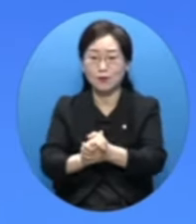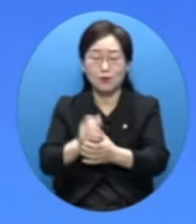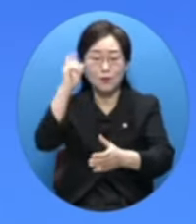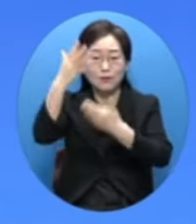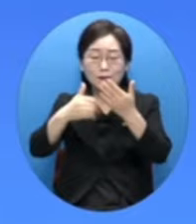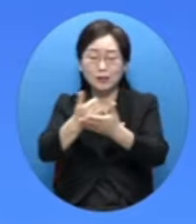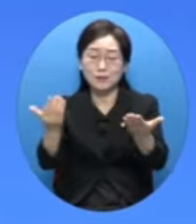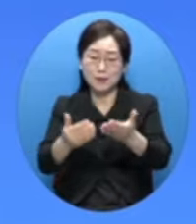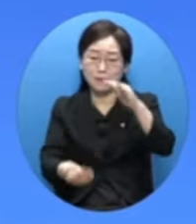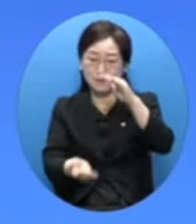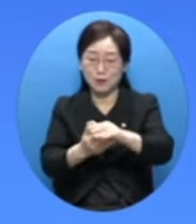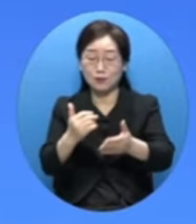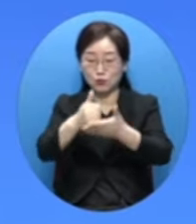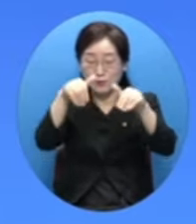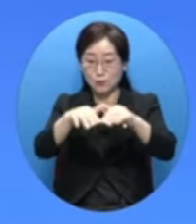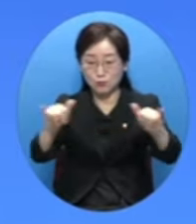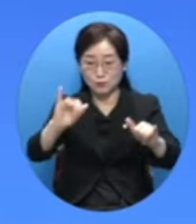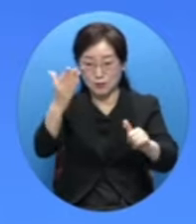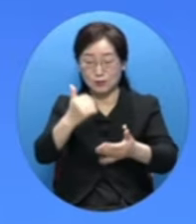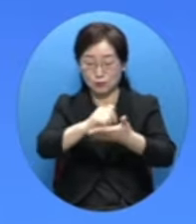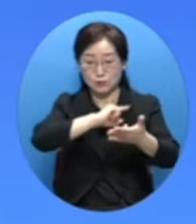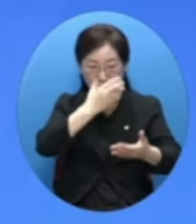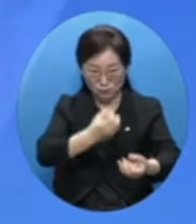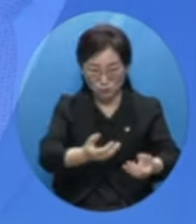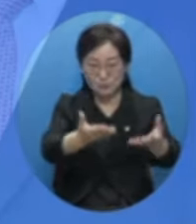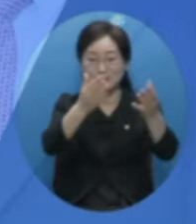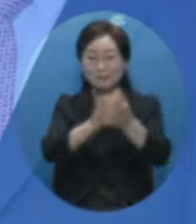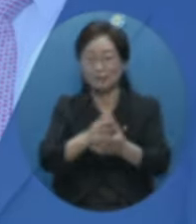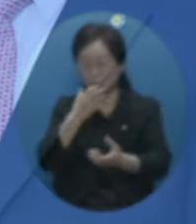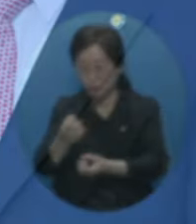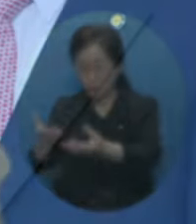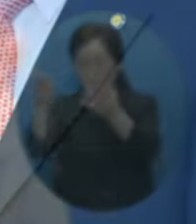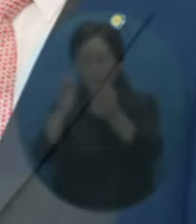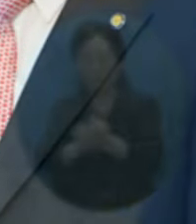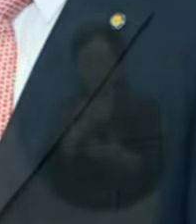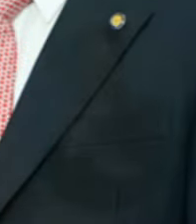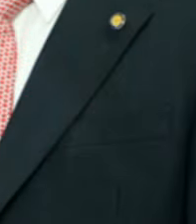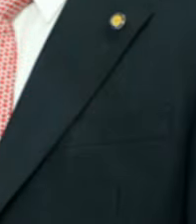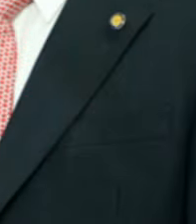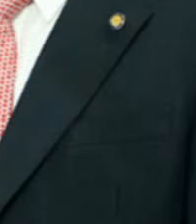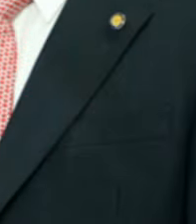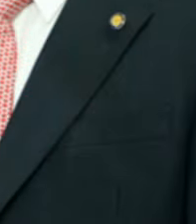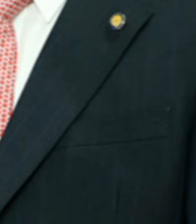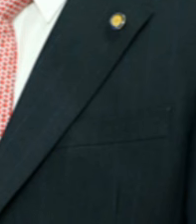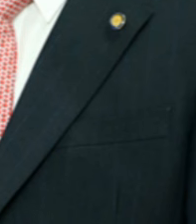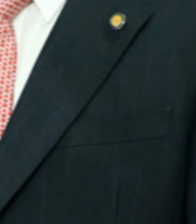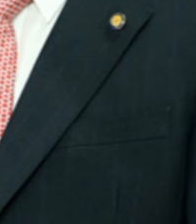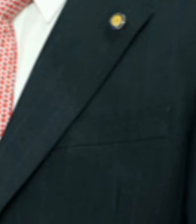이루는 주님의 일꾼 되시기를 주님의 이름으로 축원합니다. 축원합니다. 축원합니다.